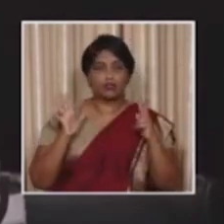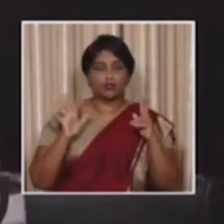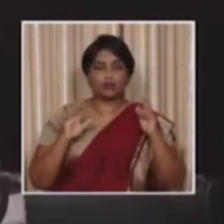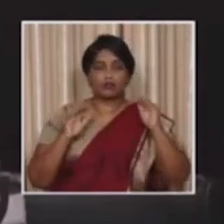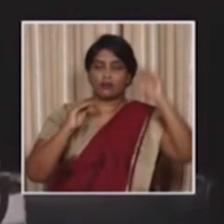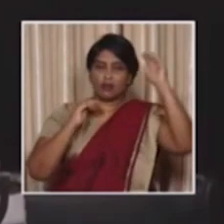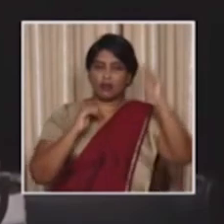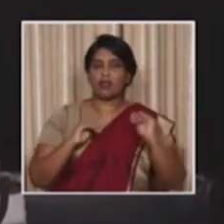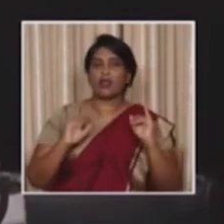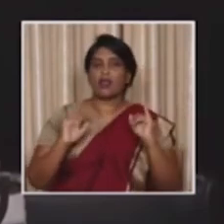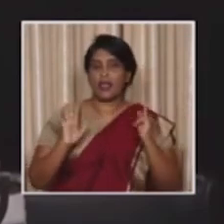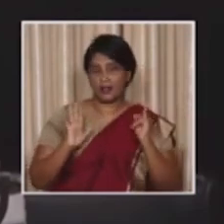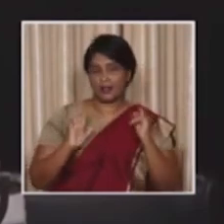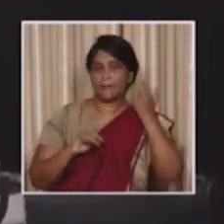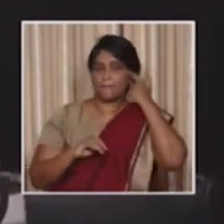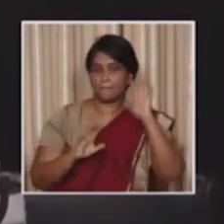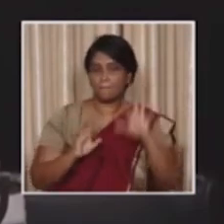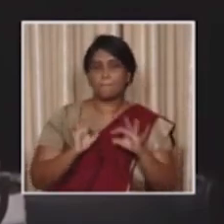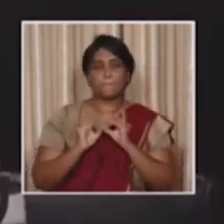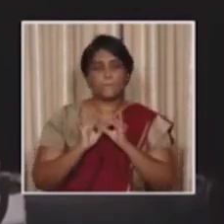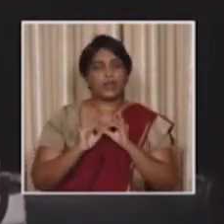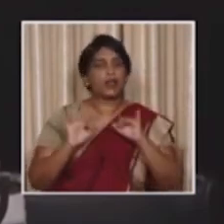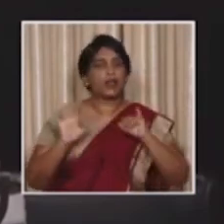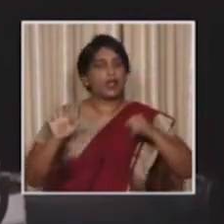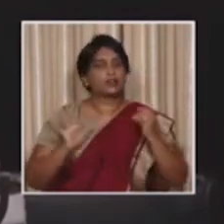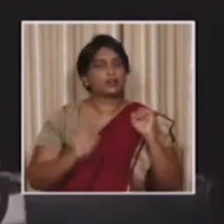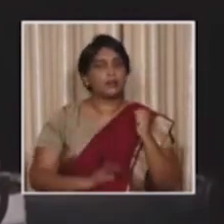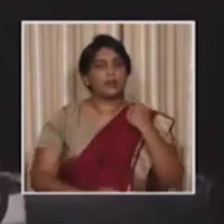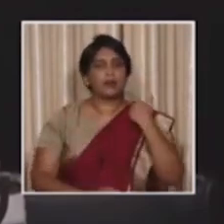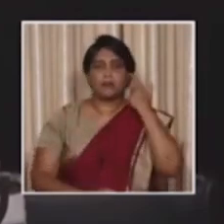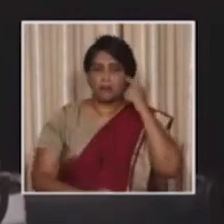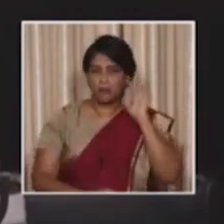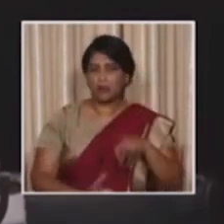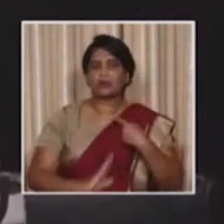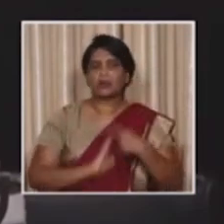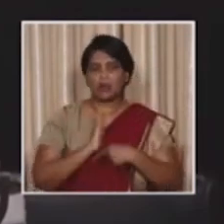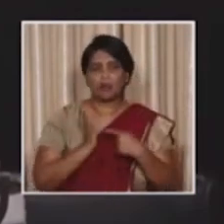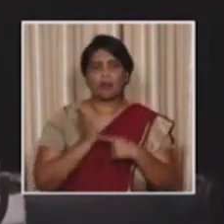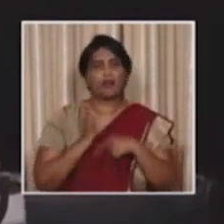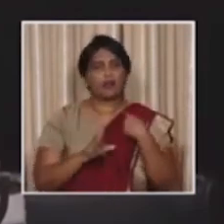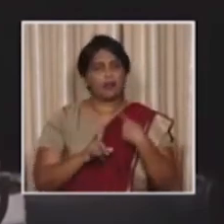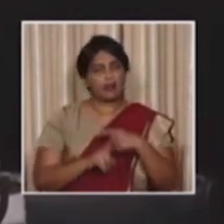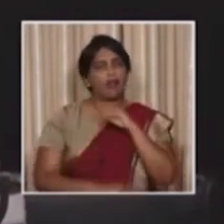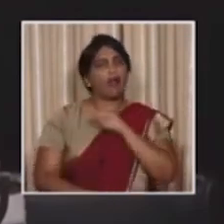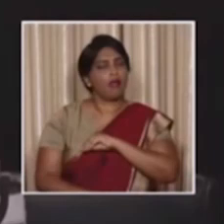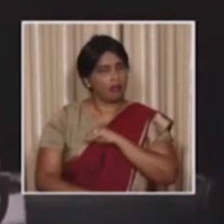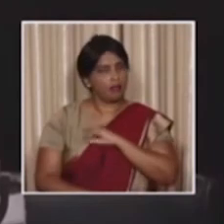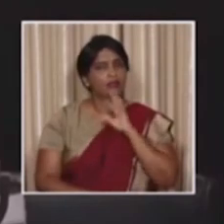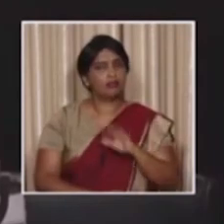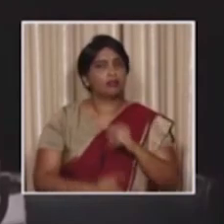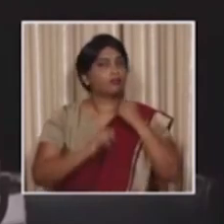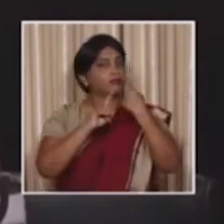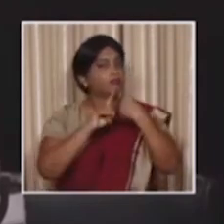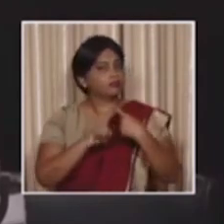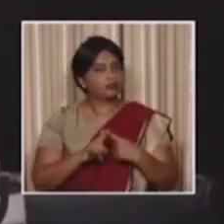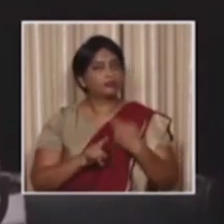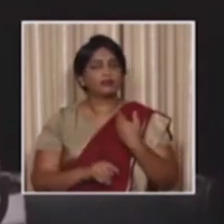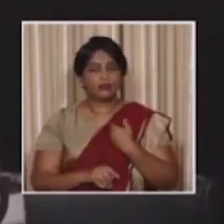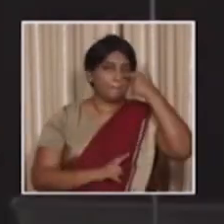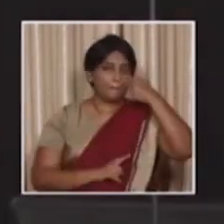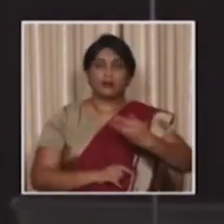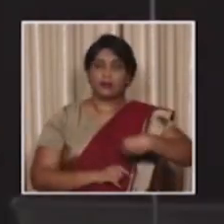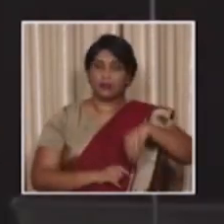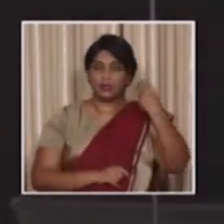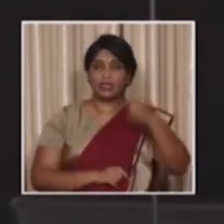கூட விற்பனை செய்யப்படுகின்றது. இத்தகைய நிலைப்பாடே சந்தையில் காணப்படுகின்றது. சந்தையில் பொருட்களின் விலை குழப்பமடையும் விதத்தில் பதிவாகவில்லை. இதன்போது